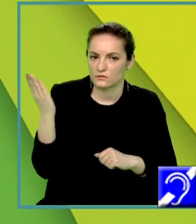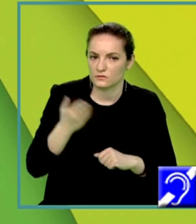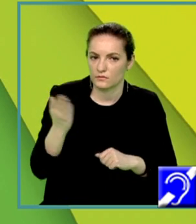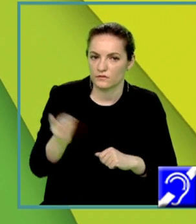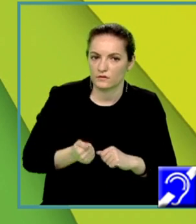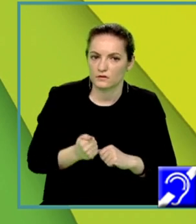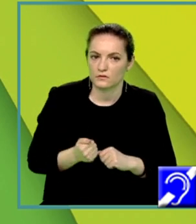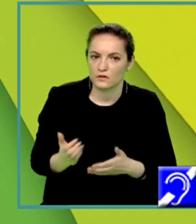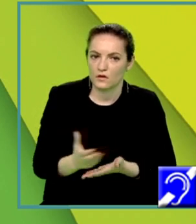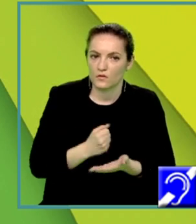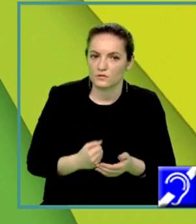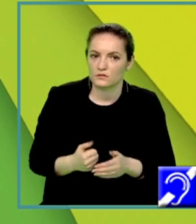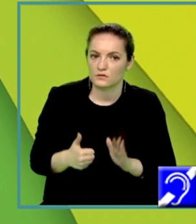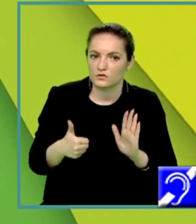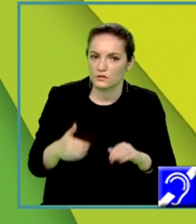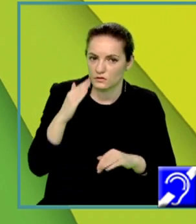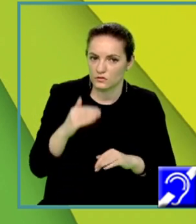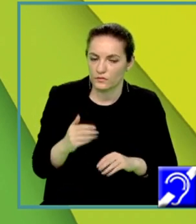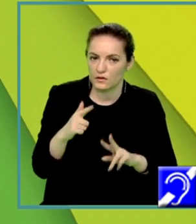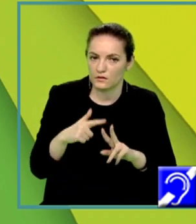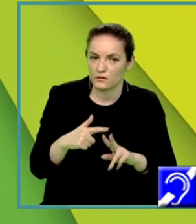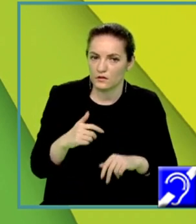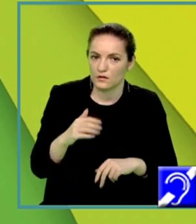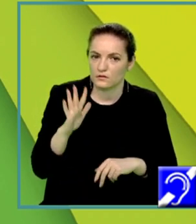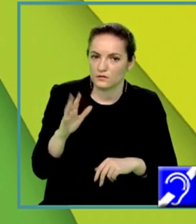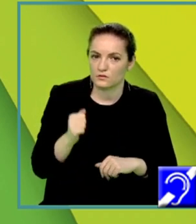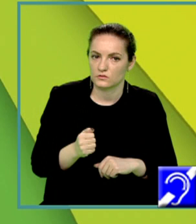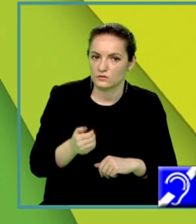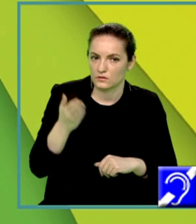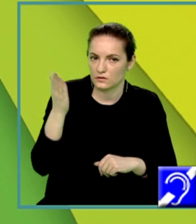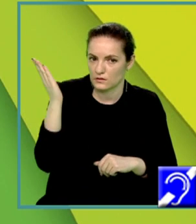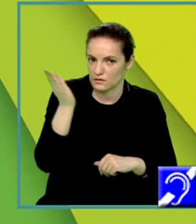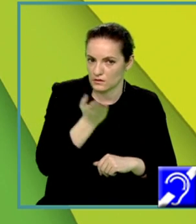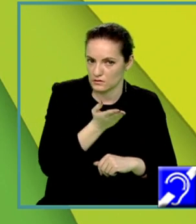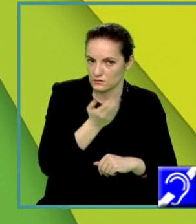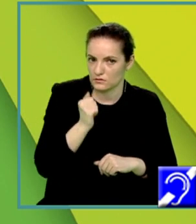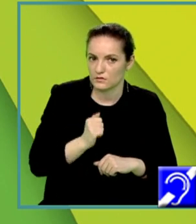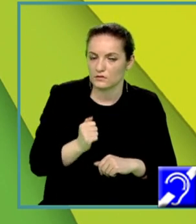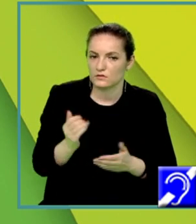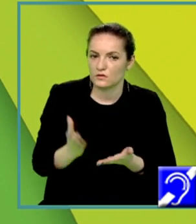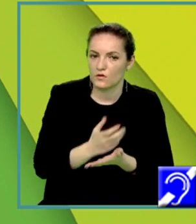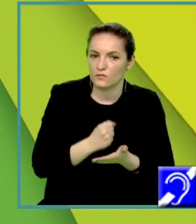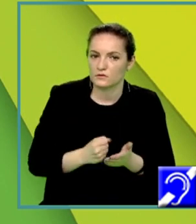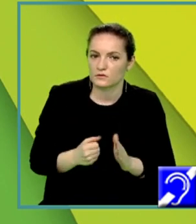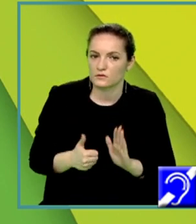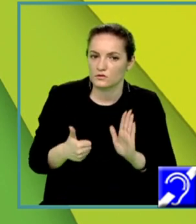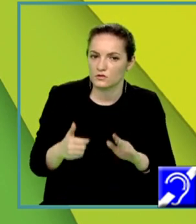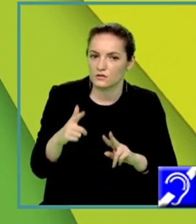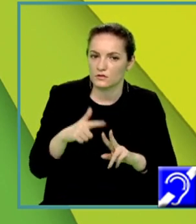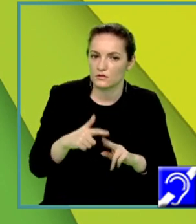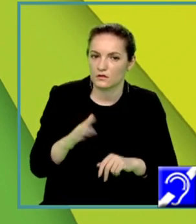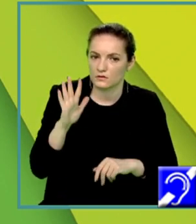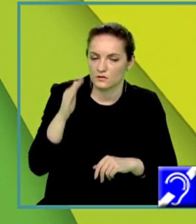simplificăm, obținem 6 supra radicali din 5, de unde, prin raționalizare, vom obține 6 radicali din